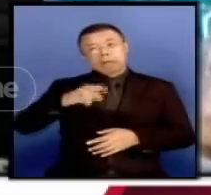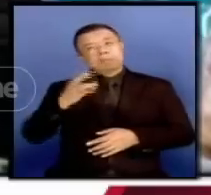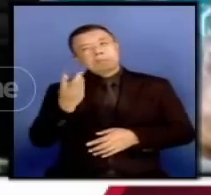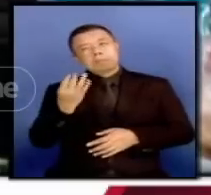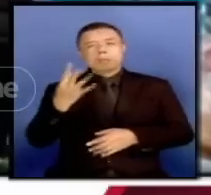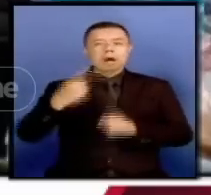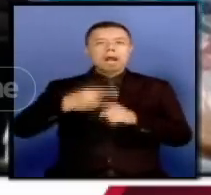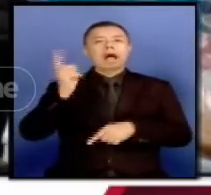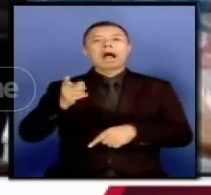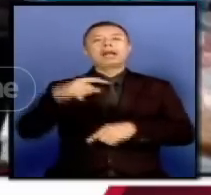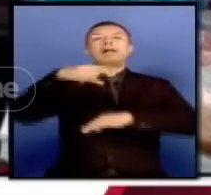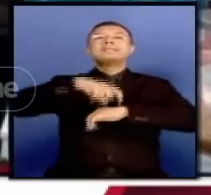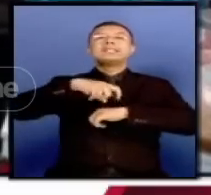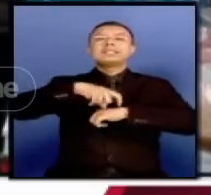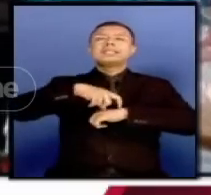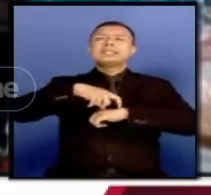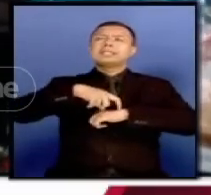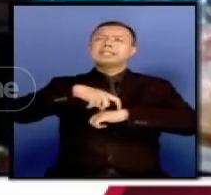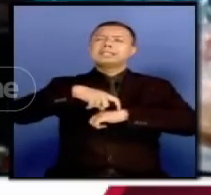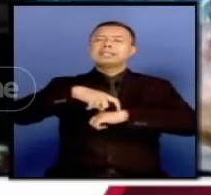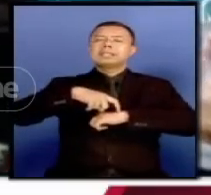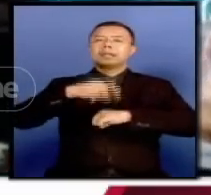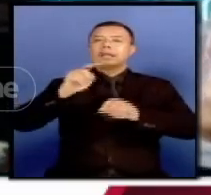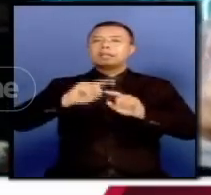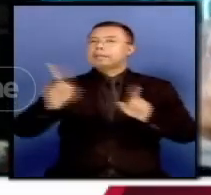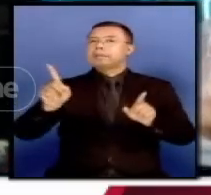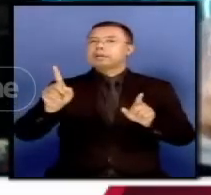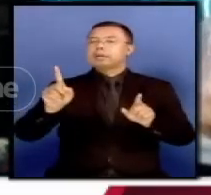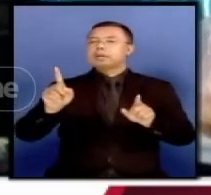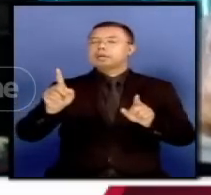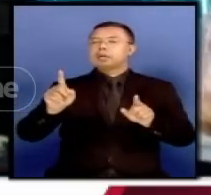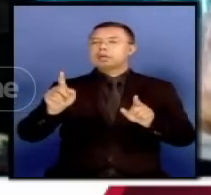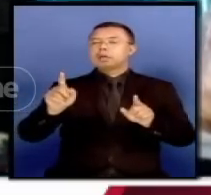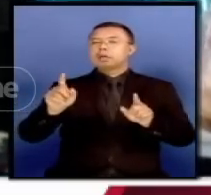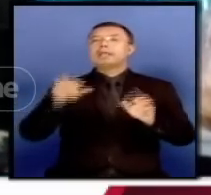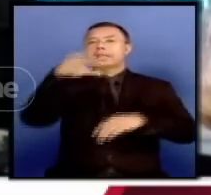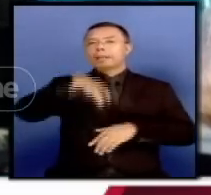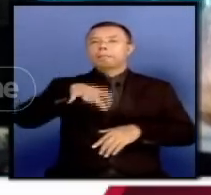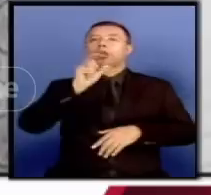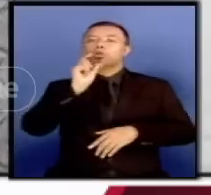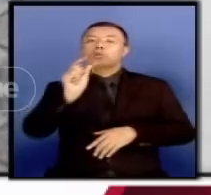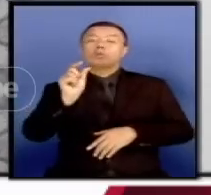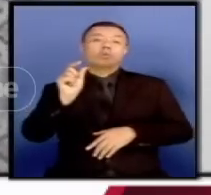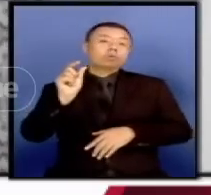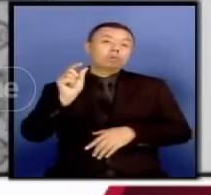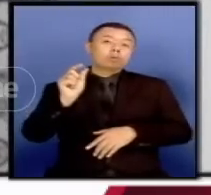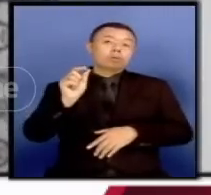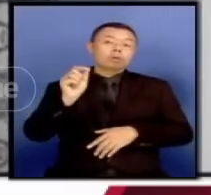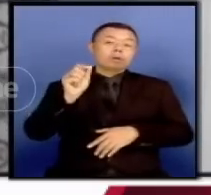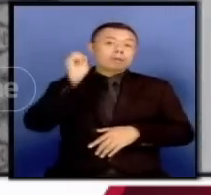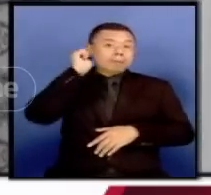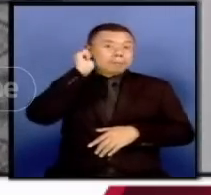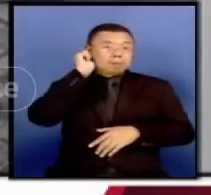ada juga masjid yang tidak memberikan tempat bagi